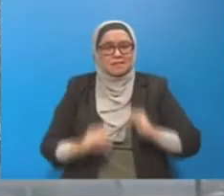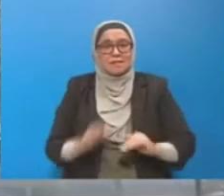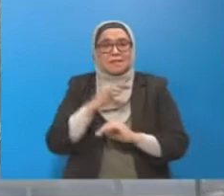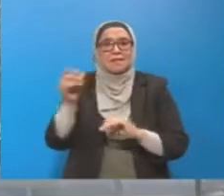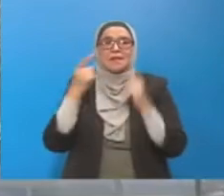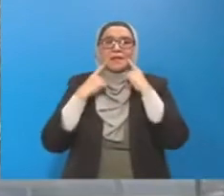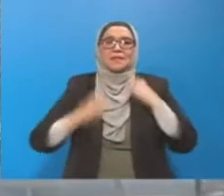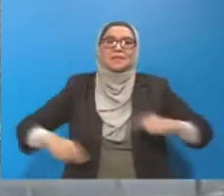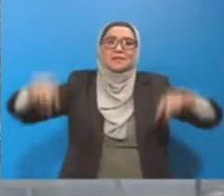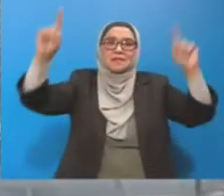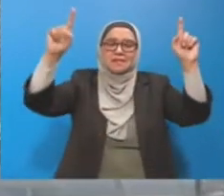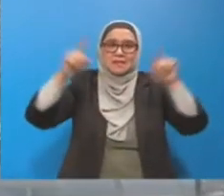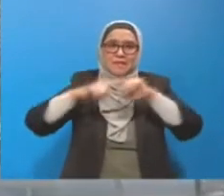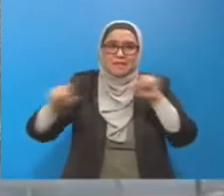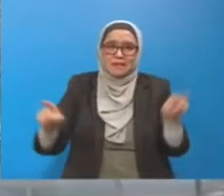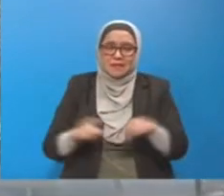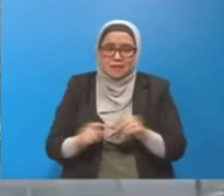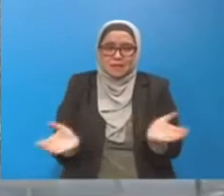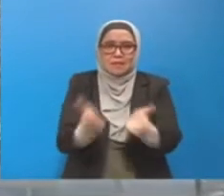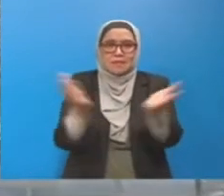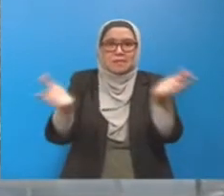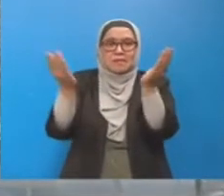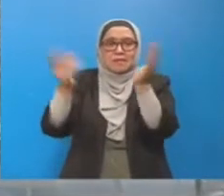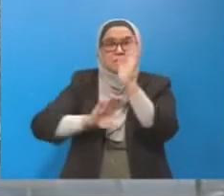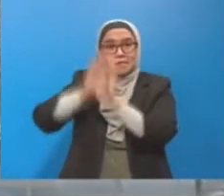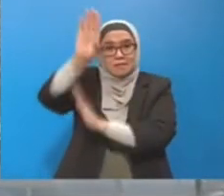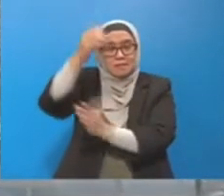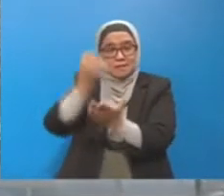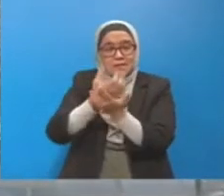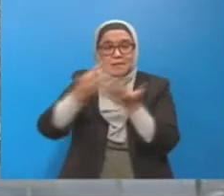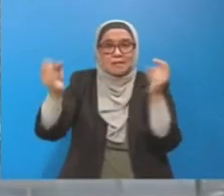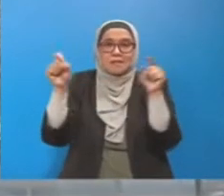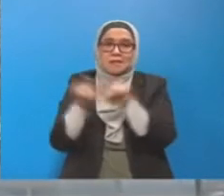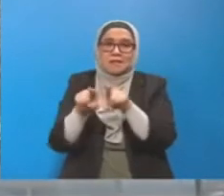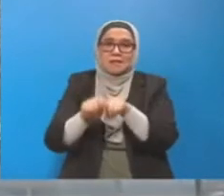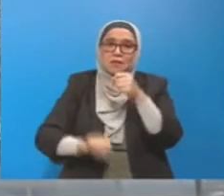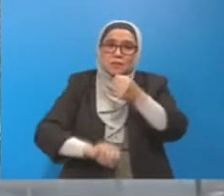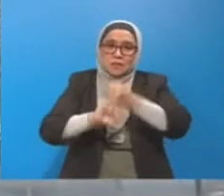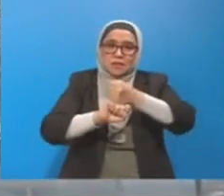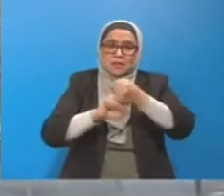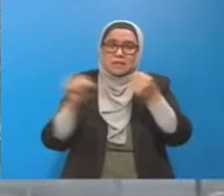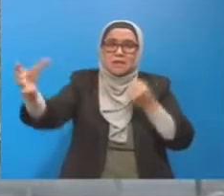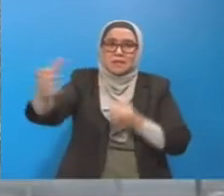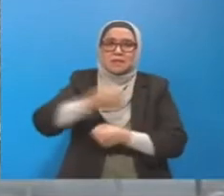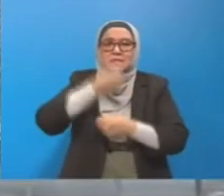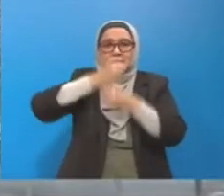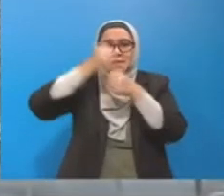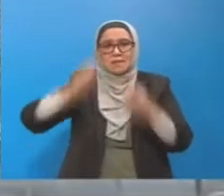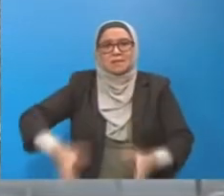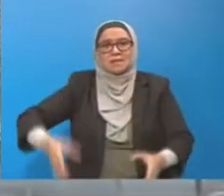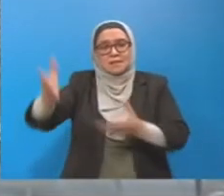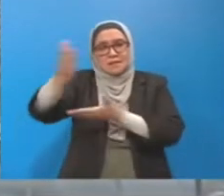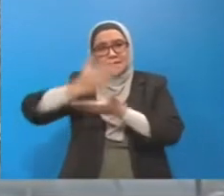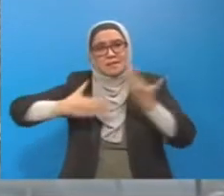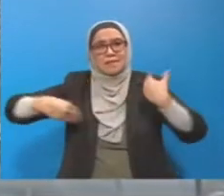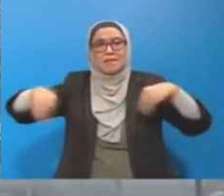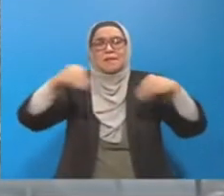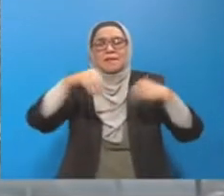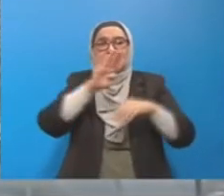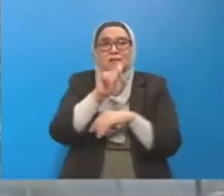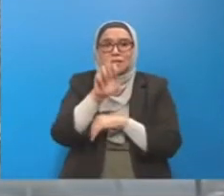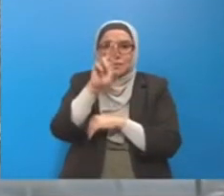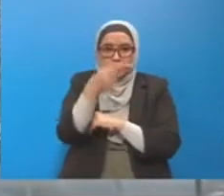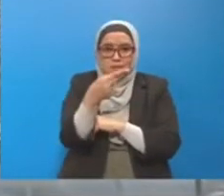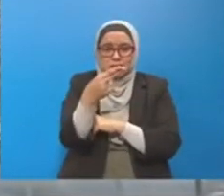ekonomi sekaligus mendorong pengambilan ramai bekerja dengan pasaran buruk karena kita tengok dalam suku tahun pertama Maidah